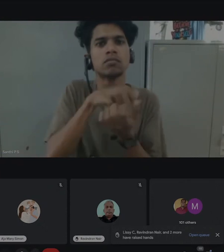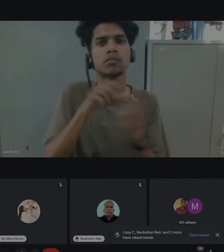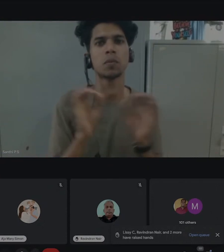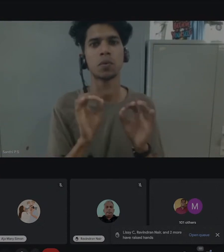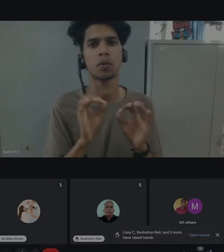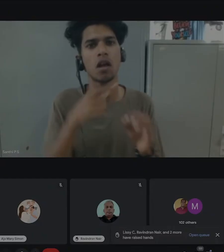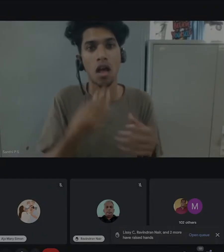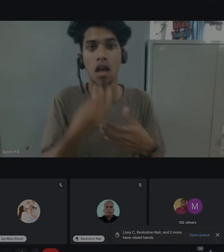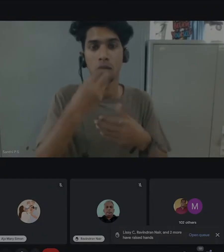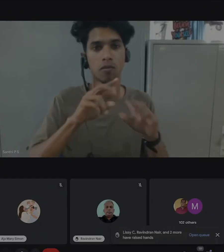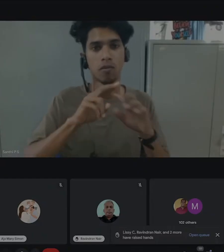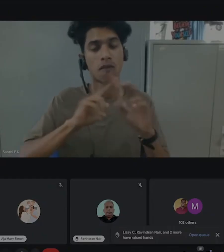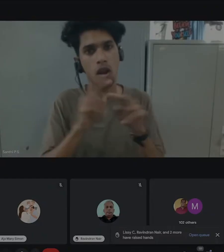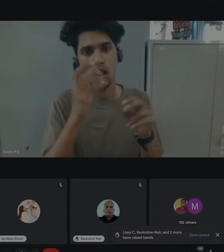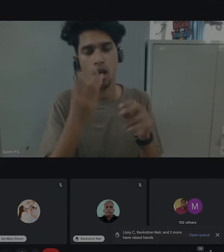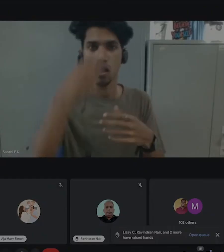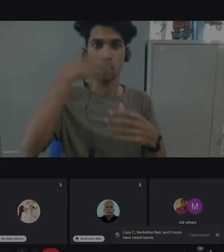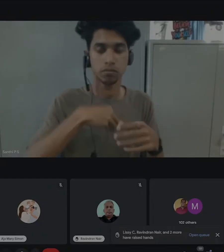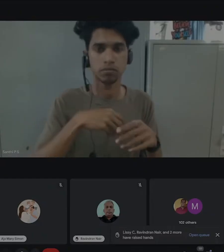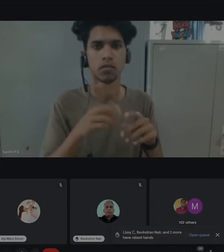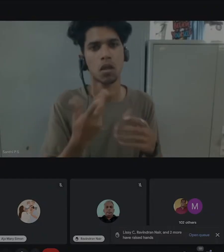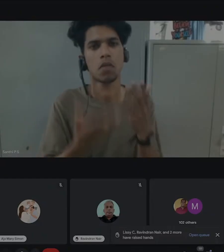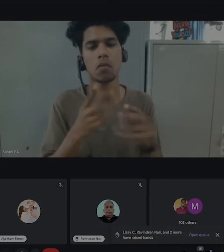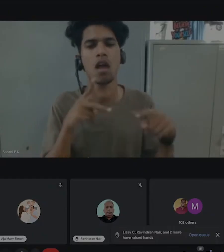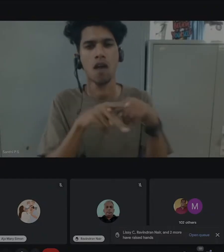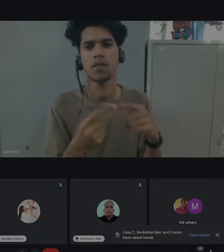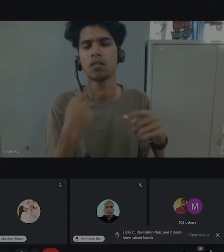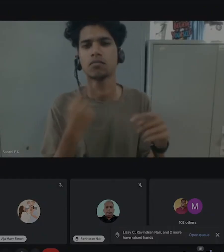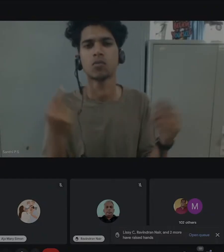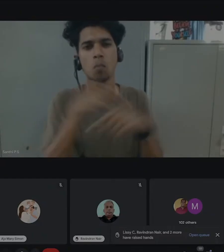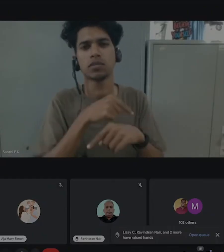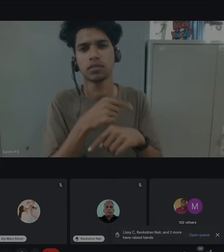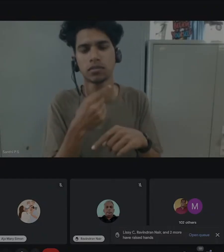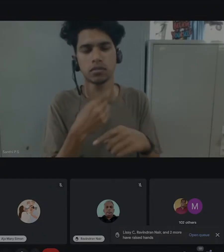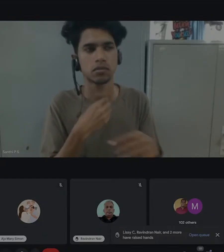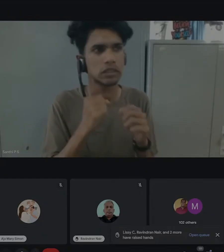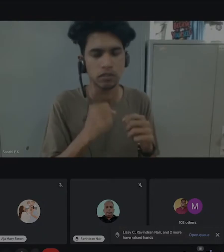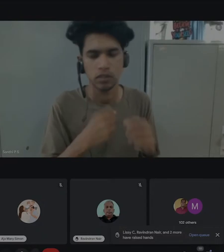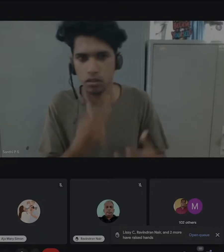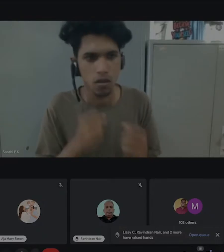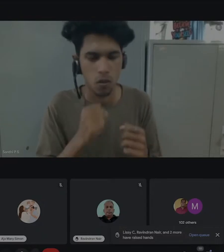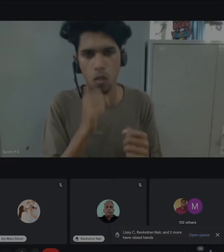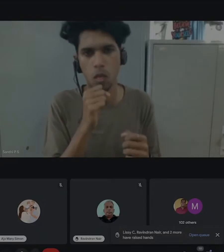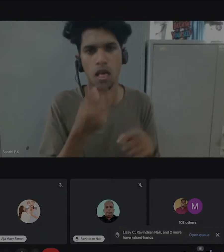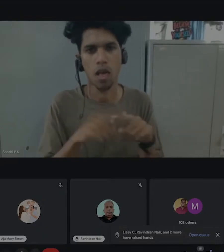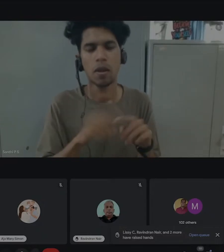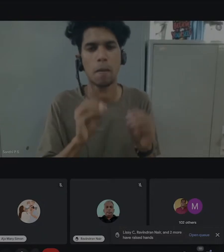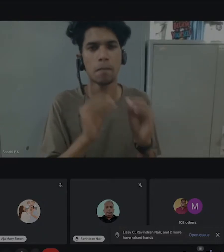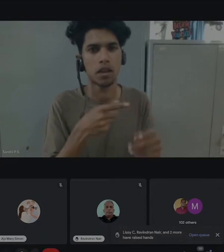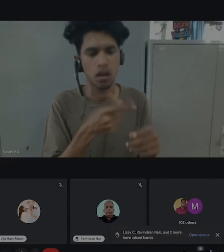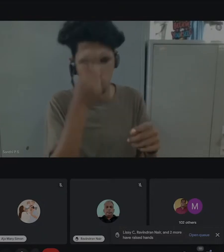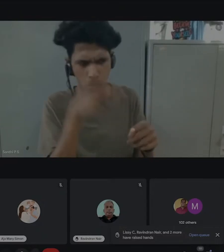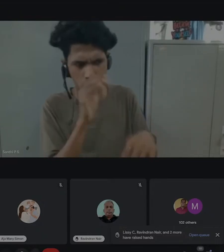പോകാം, അങ്ങനെയും സംഭവിക്കാം. അപ്പം ഇങ്ങനെ ഒരു ബുദ്ധിമുട്ട് ഉണ്ടെങ്കിൽ ഉടനെ തന്നെ ഒരു ഫീഡിംഗ് തെറപ്പിസ്റ്റിനെയോ അല്ലെങ്കിൽ